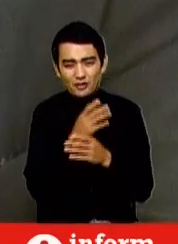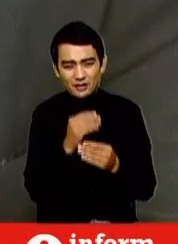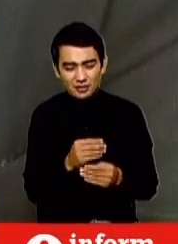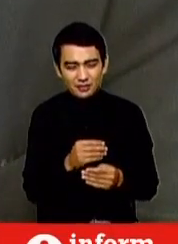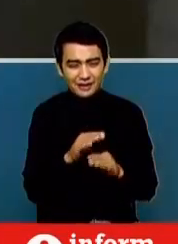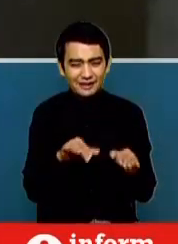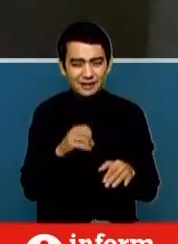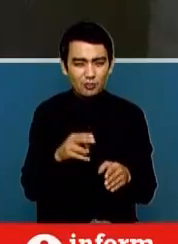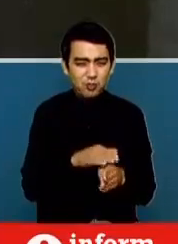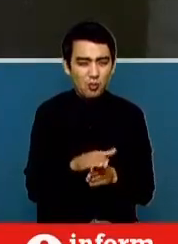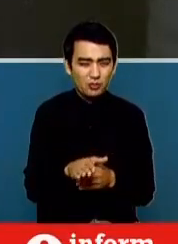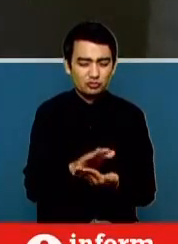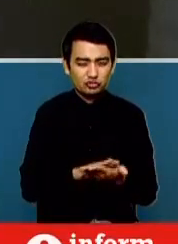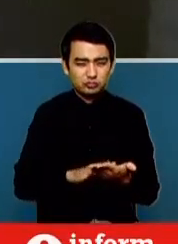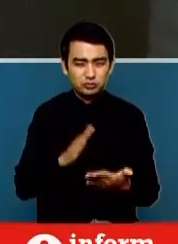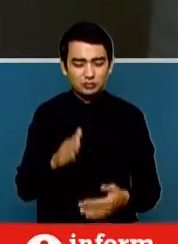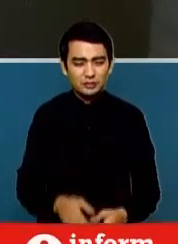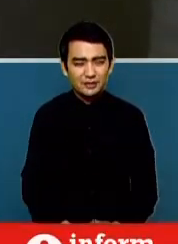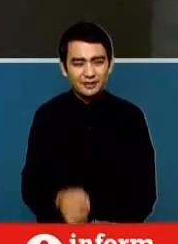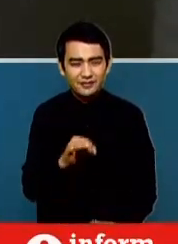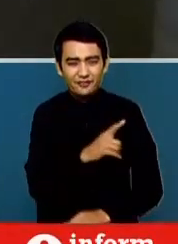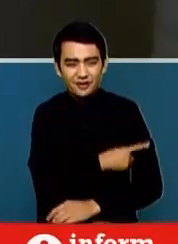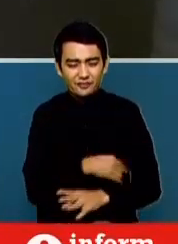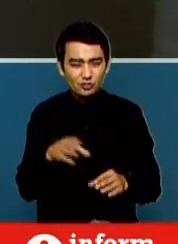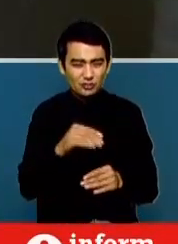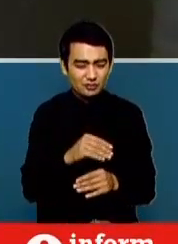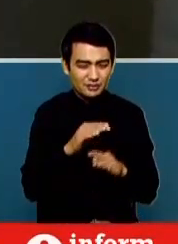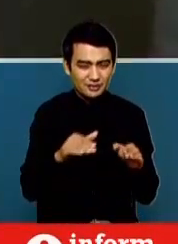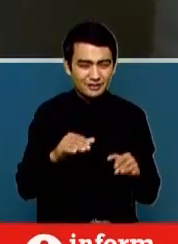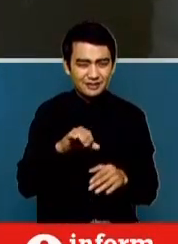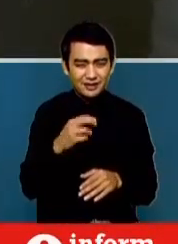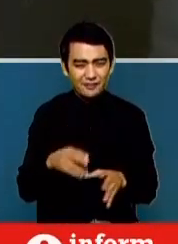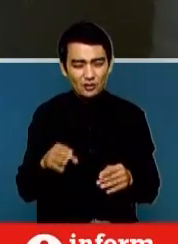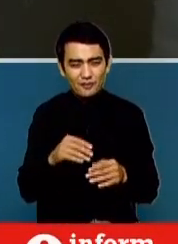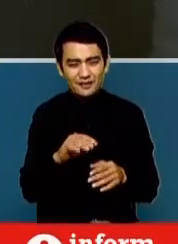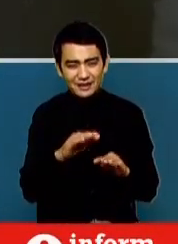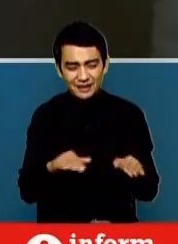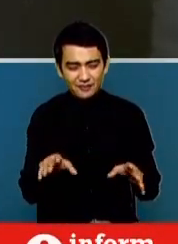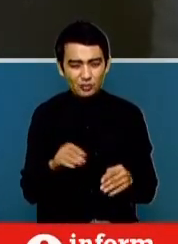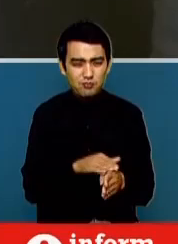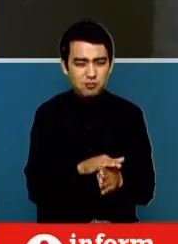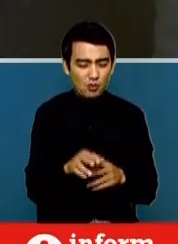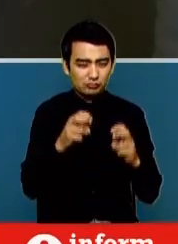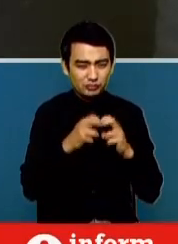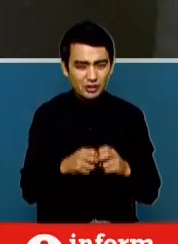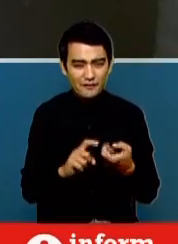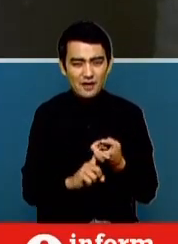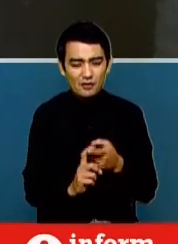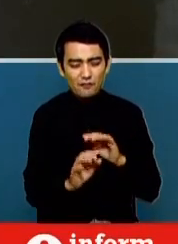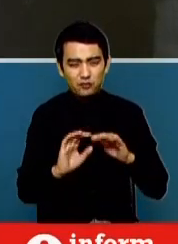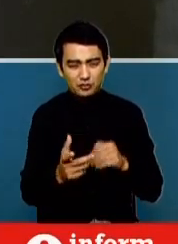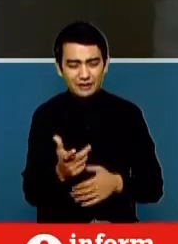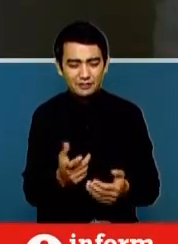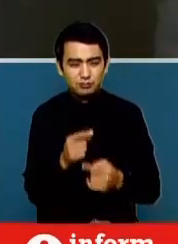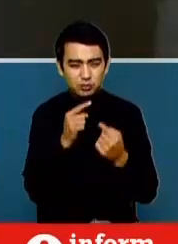түгел тазалаймыз. Бұл жағдайдан кейін дәрігерлер балабақшадағы барлық бүлдіршіндерді жаппай тексермек қажет болса жұқпалы дертке қарсы екпе